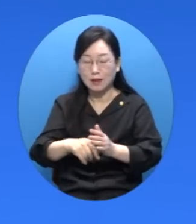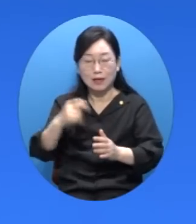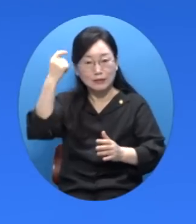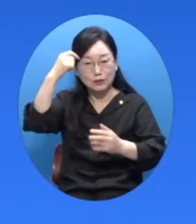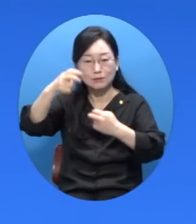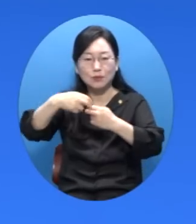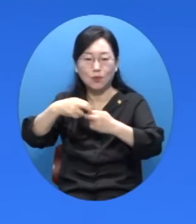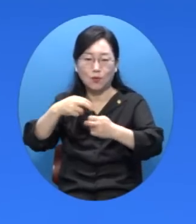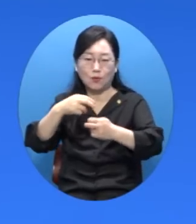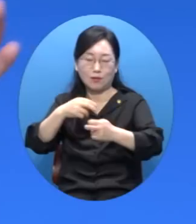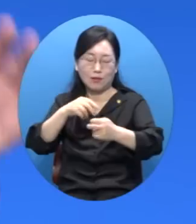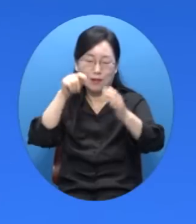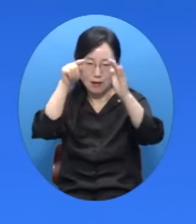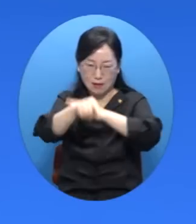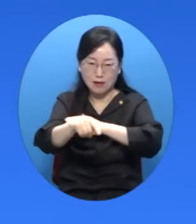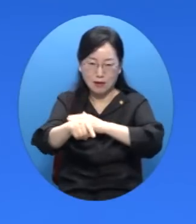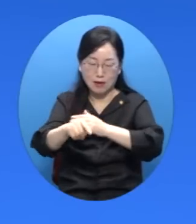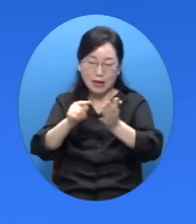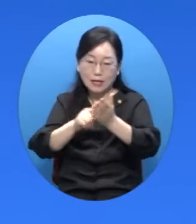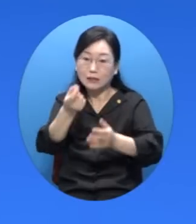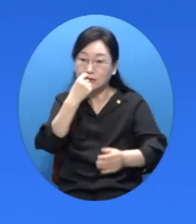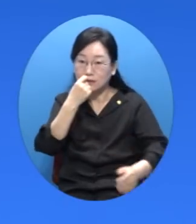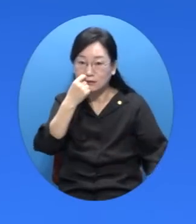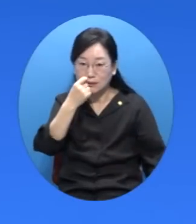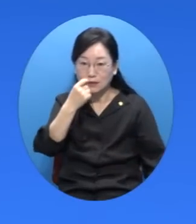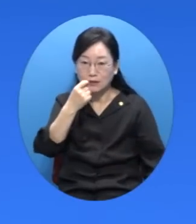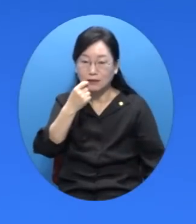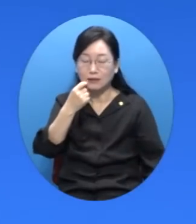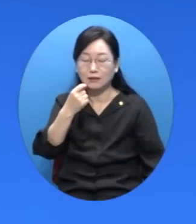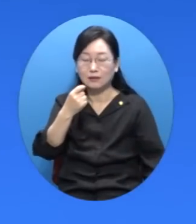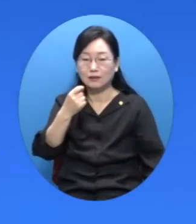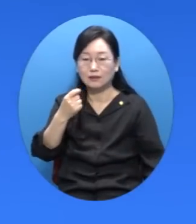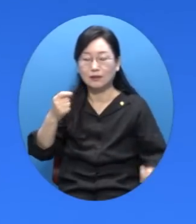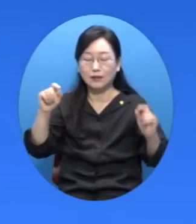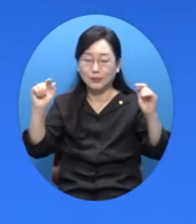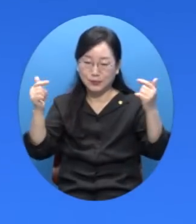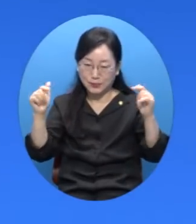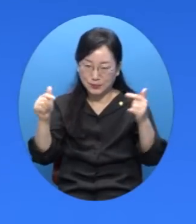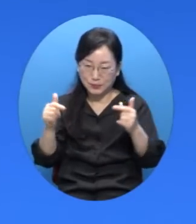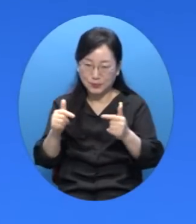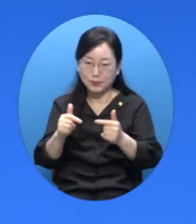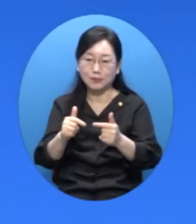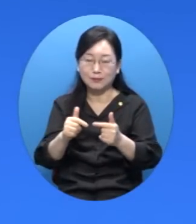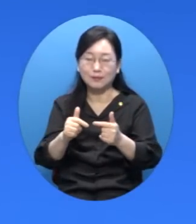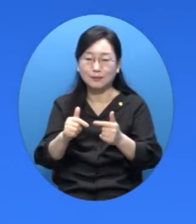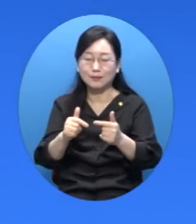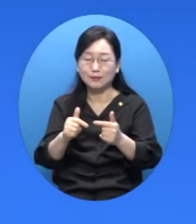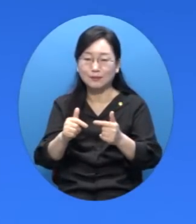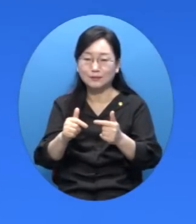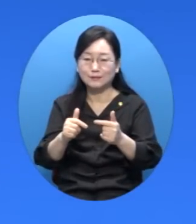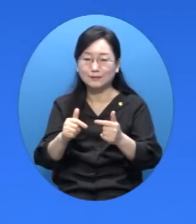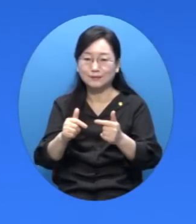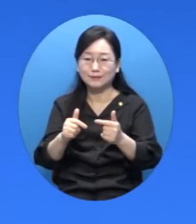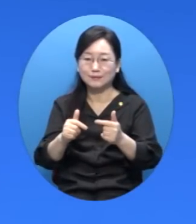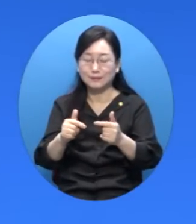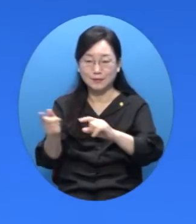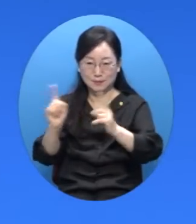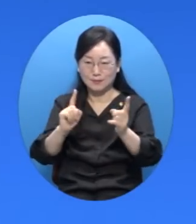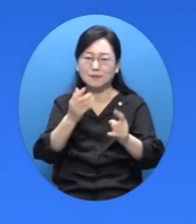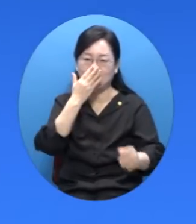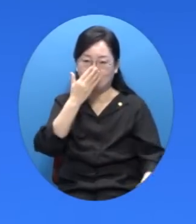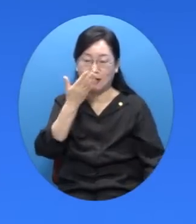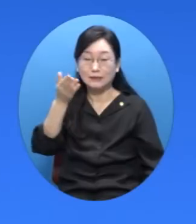만나서 약을 처방받고 하면 그 증세가 그게 점점 사라지게 되고 고침받게